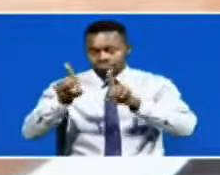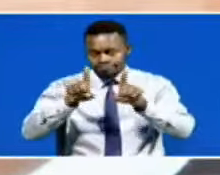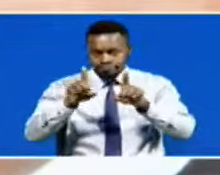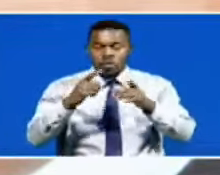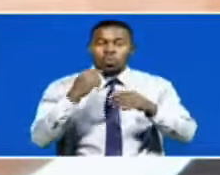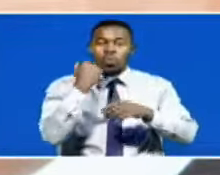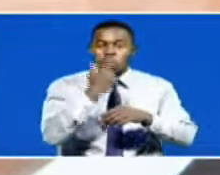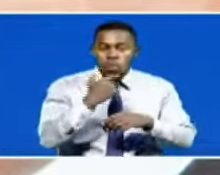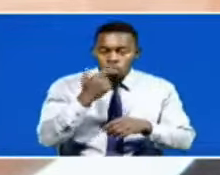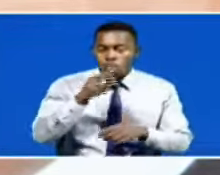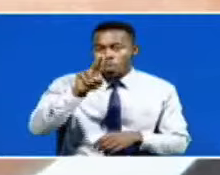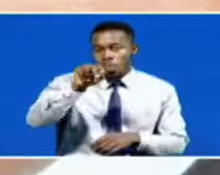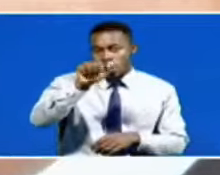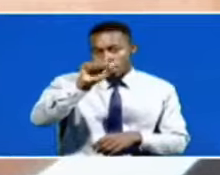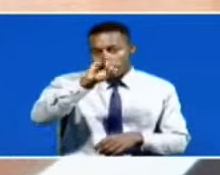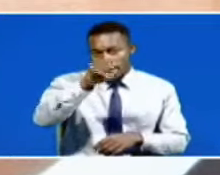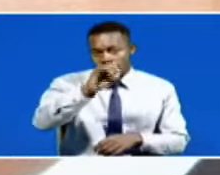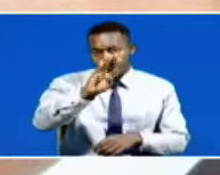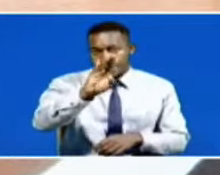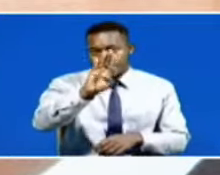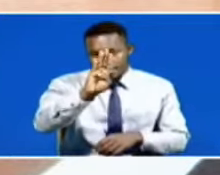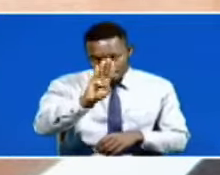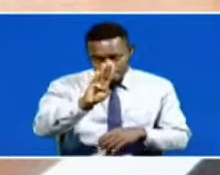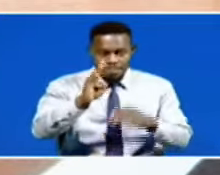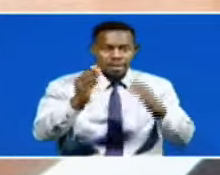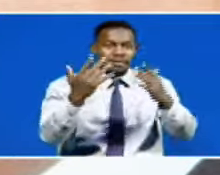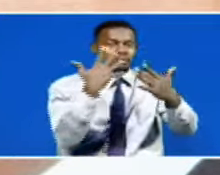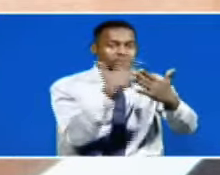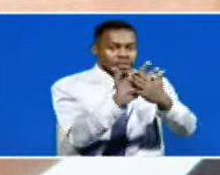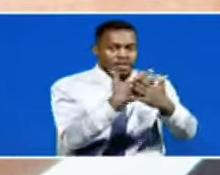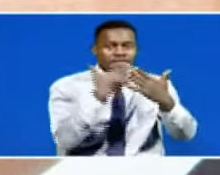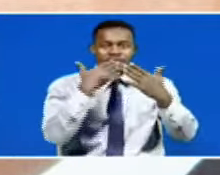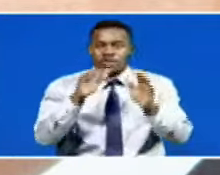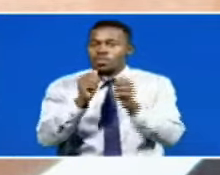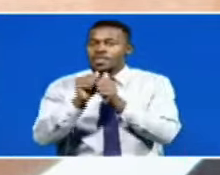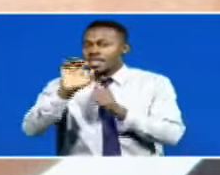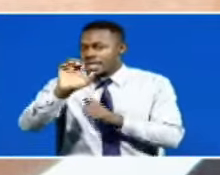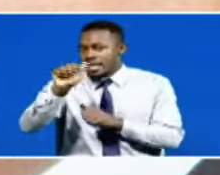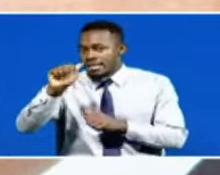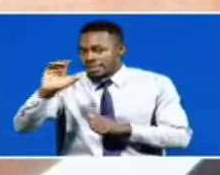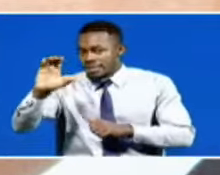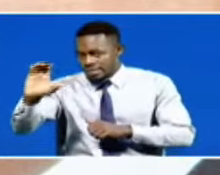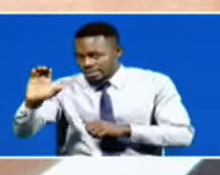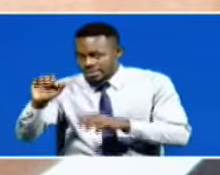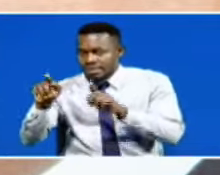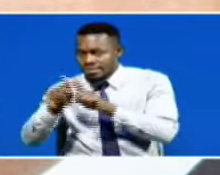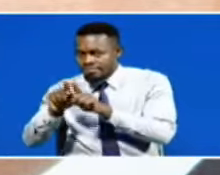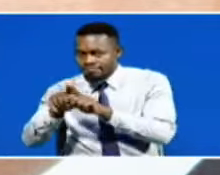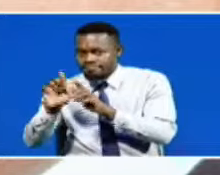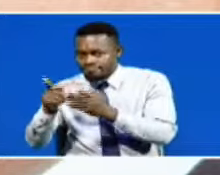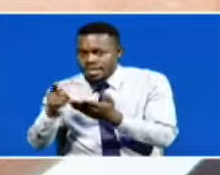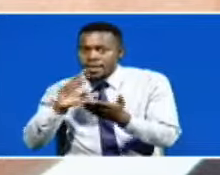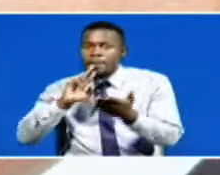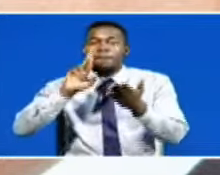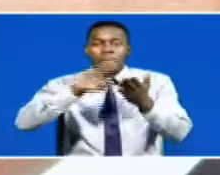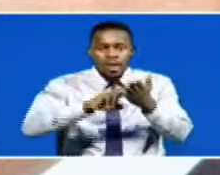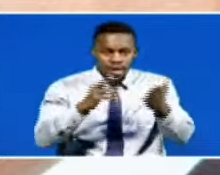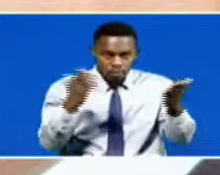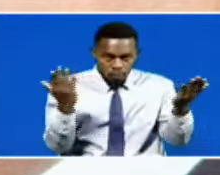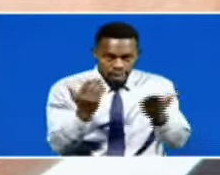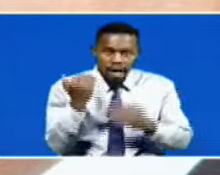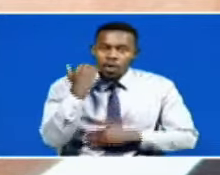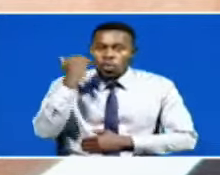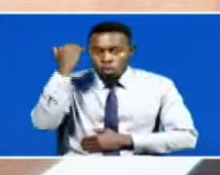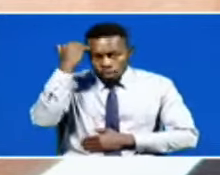makachero wa tume ya maadili na kupambana na ufisadi EACC na kufikishwa katika mahakama ya Malindi kuhusiana na kashfa